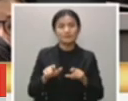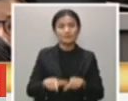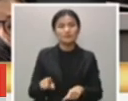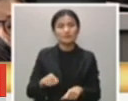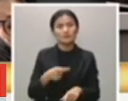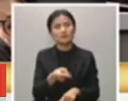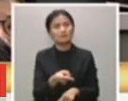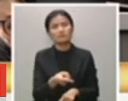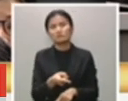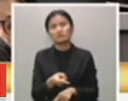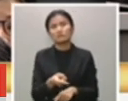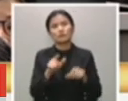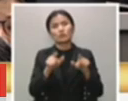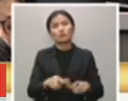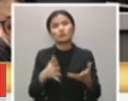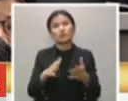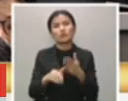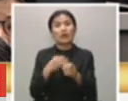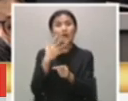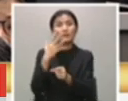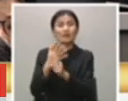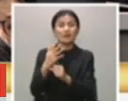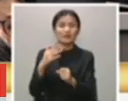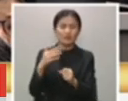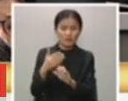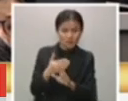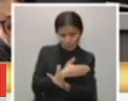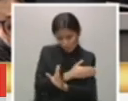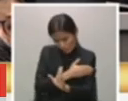ย5ปีที่ผ่านมา